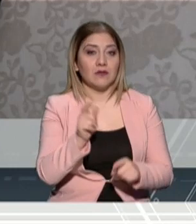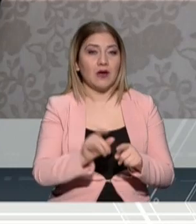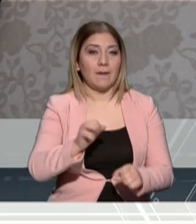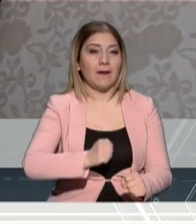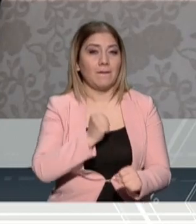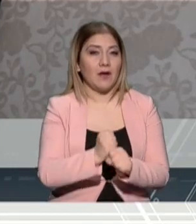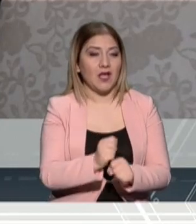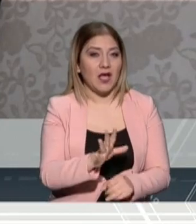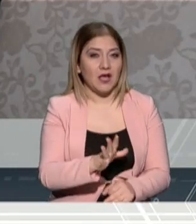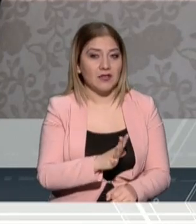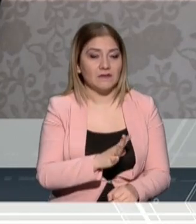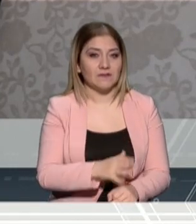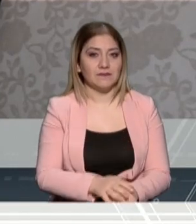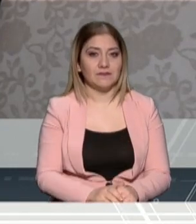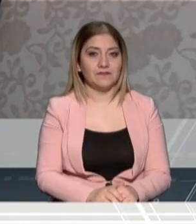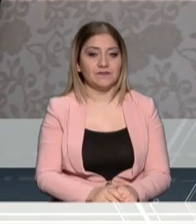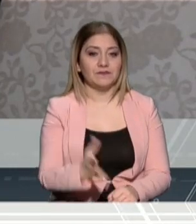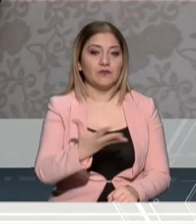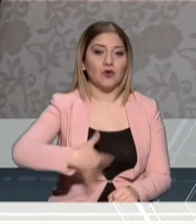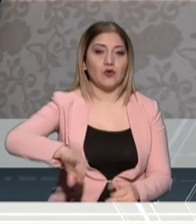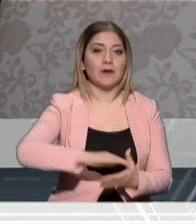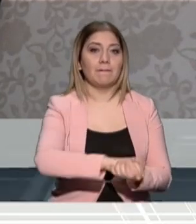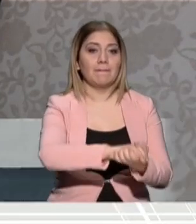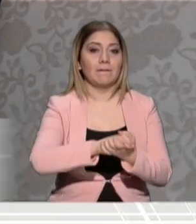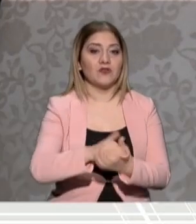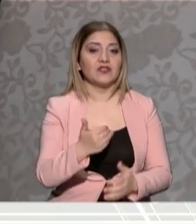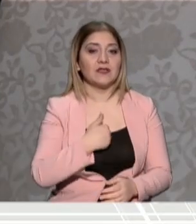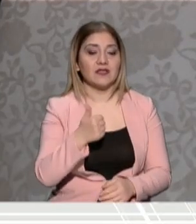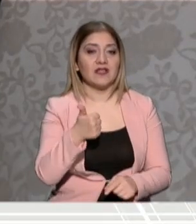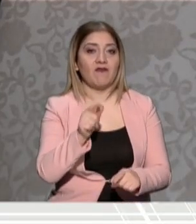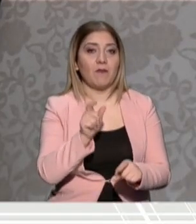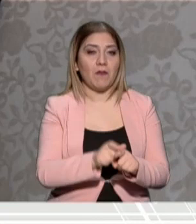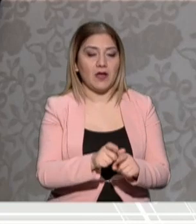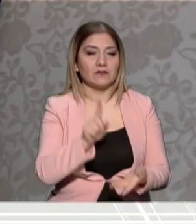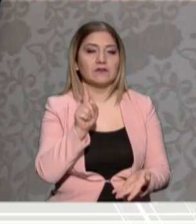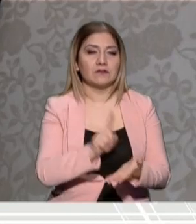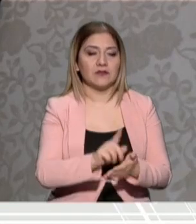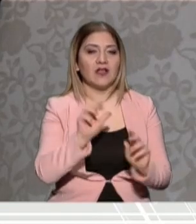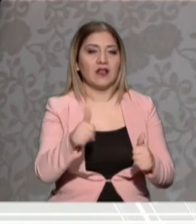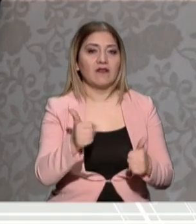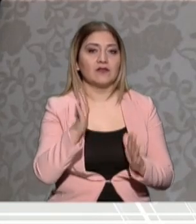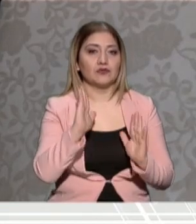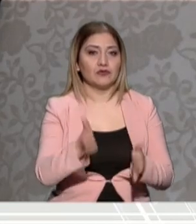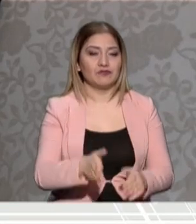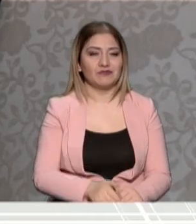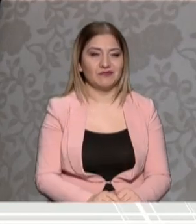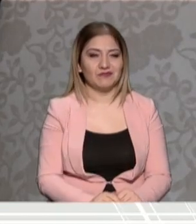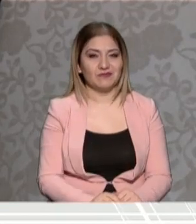համար պայքարեցինք, բոլորս միասին ուզեցինք այդ լավը, ուրեմն սա լավ կլինի։